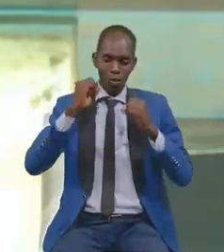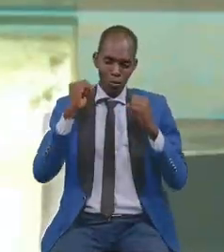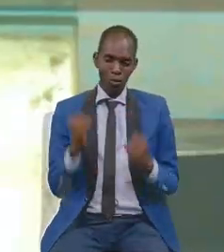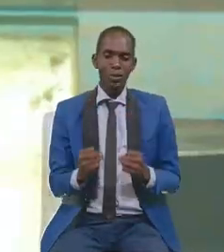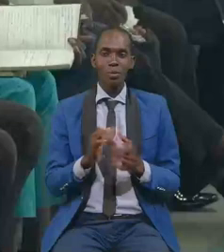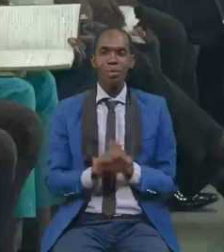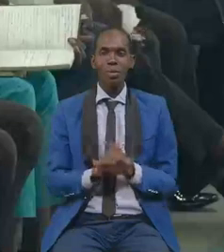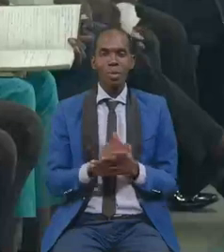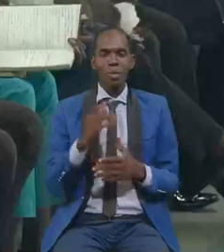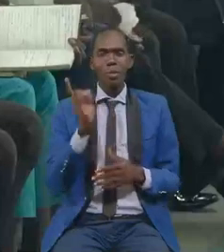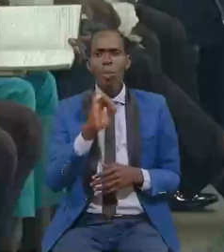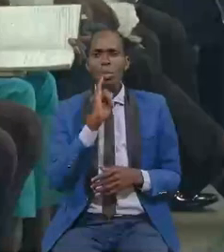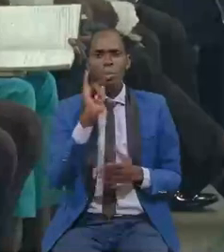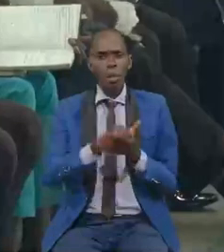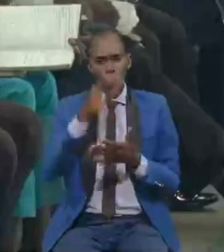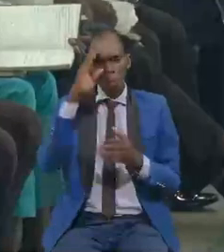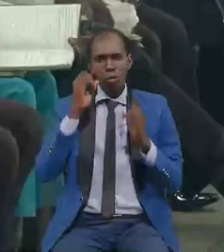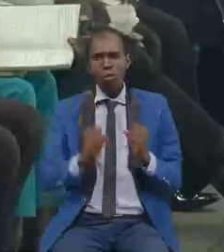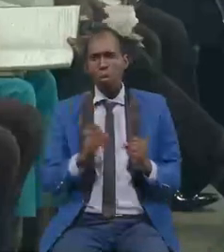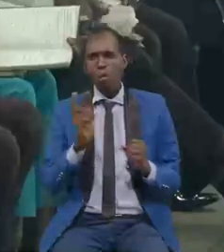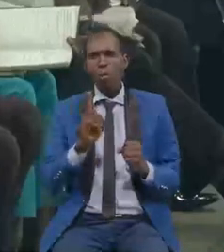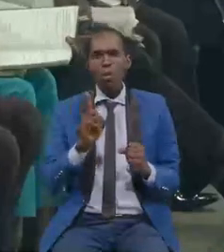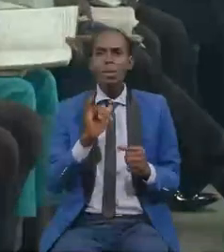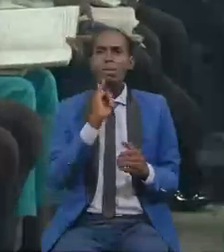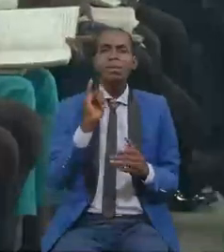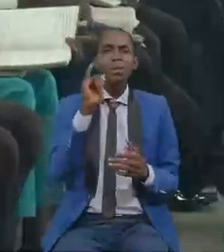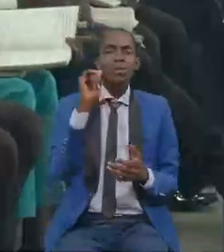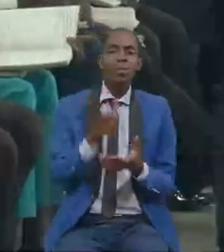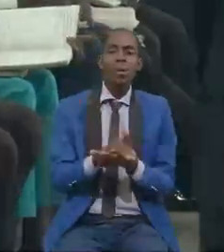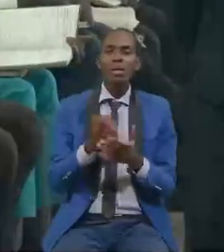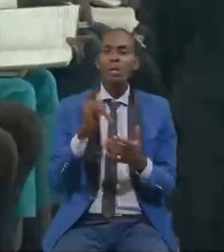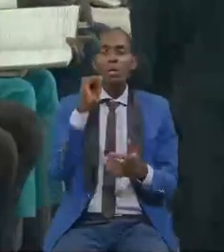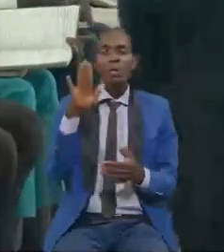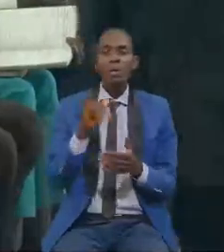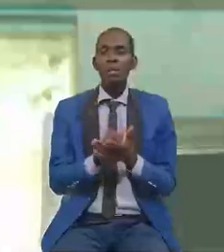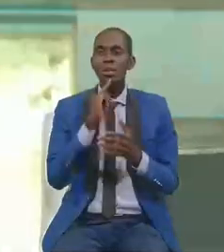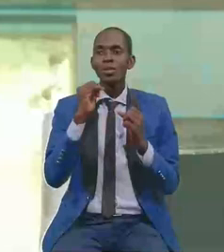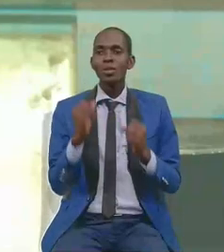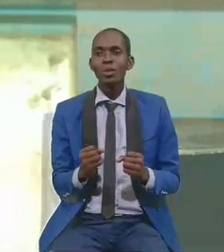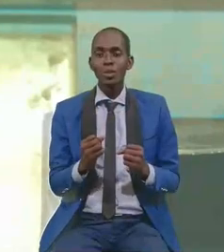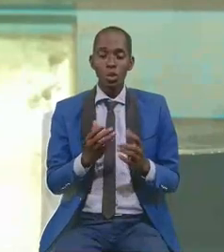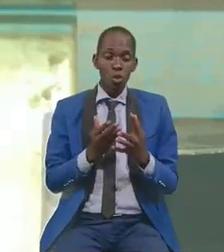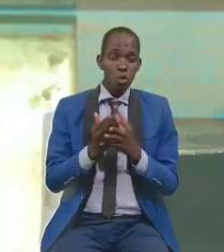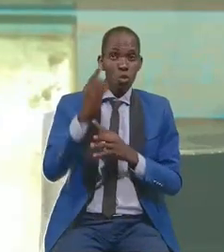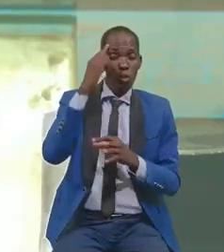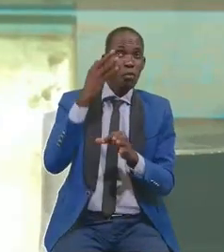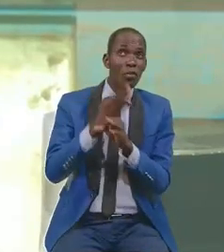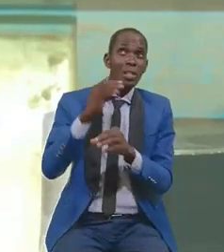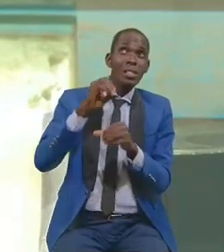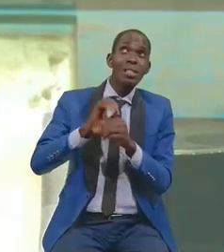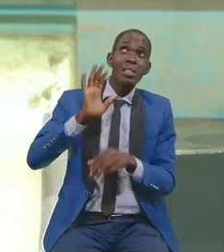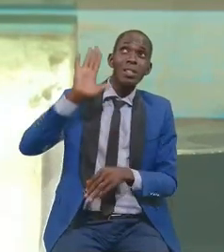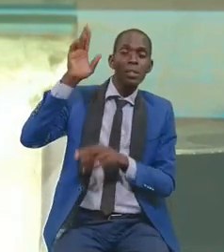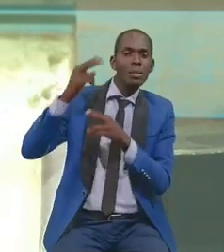là? Où est la femme là? C'est par la foi en son nom que son nom a raffermi.